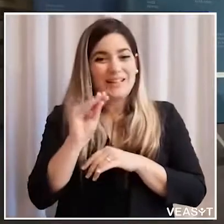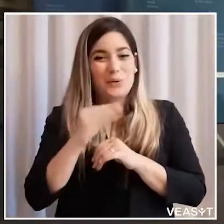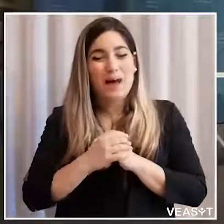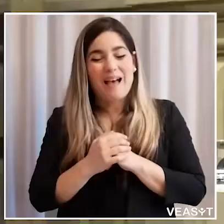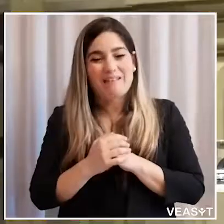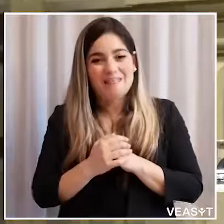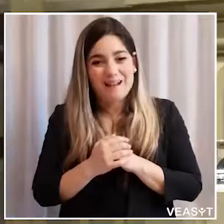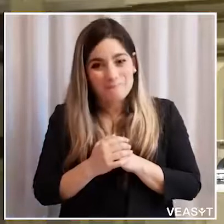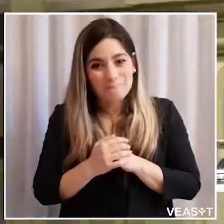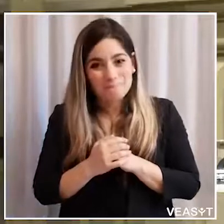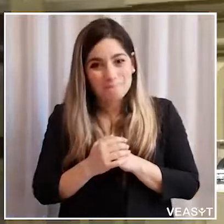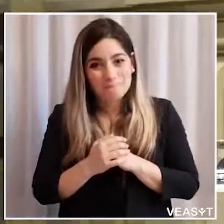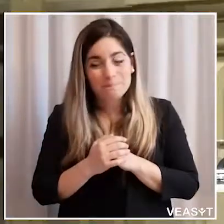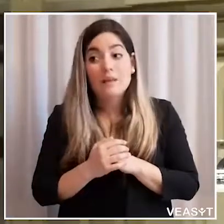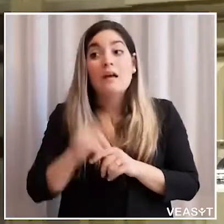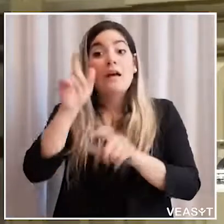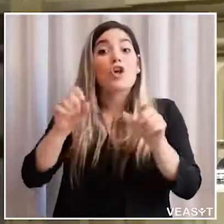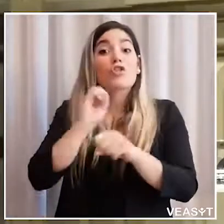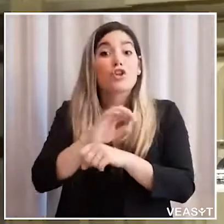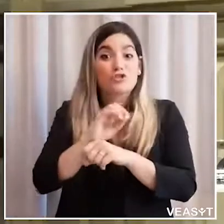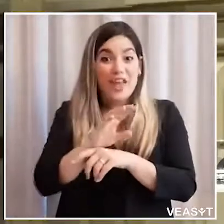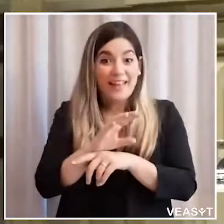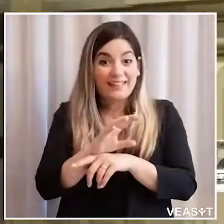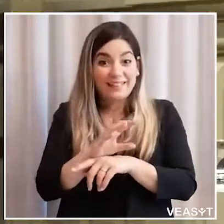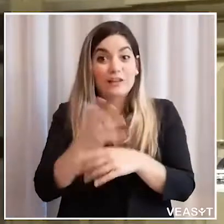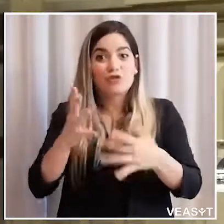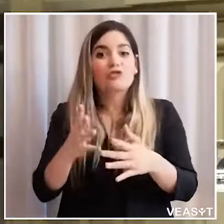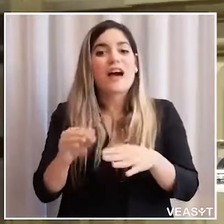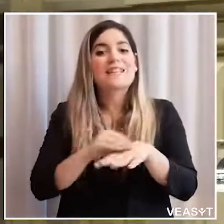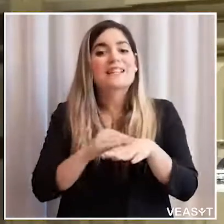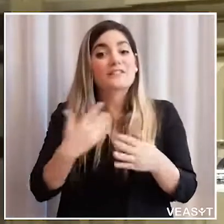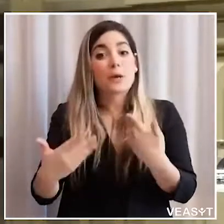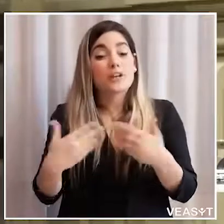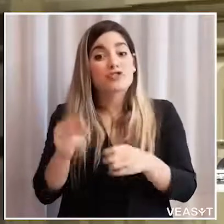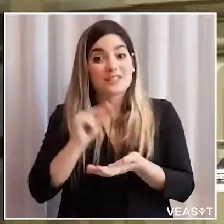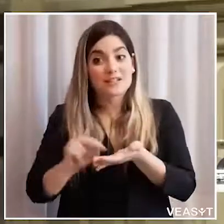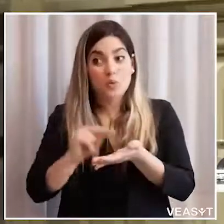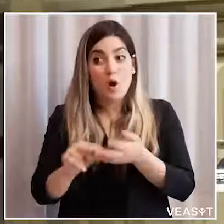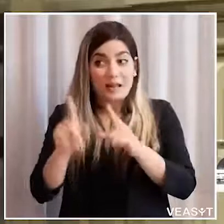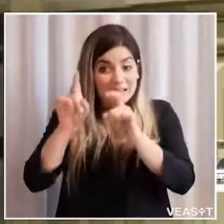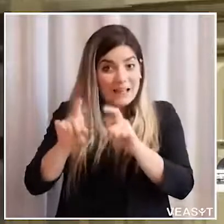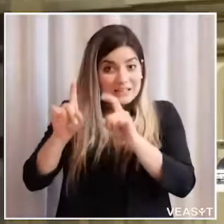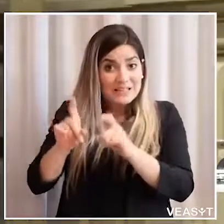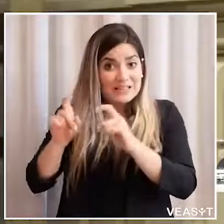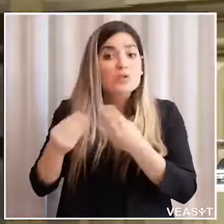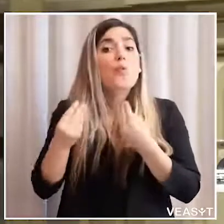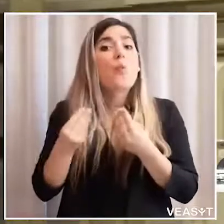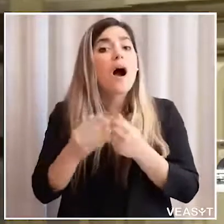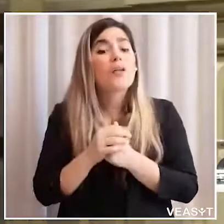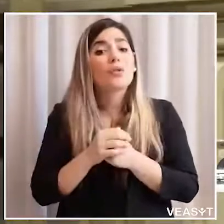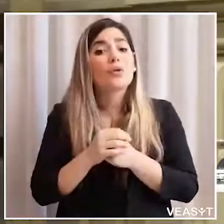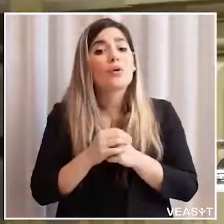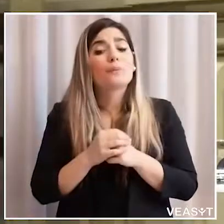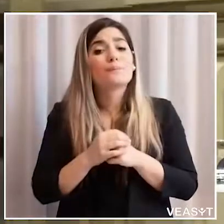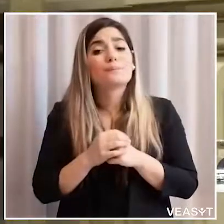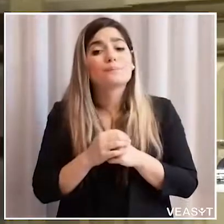altra domanda quando verranno testati i docenti che da due settimane effettuano il servizio d'emergenza nelle scuole e anche i bidelli e il